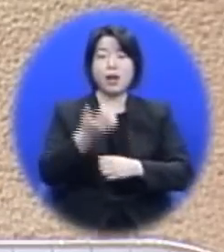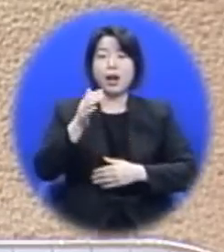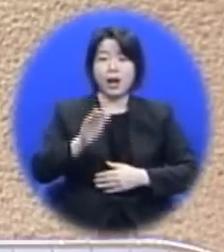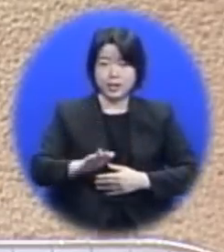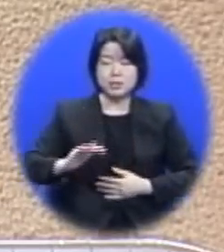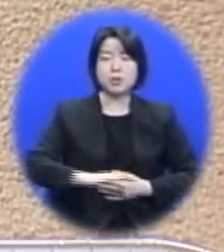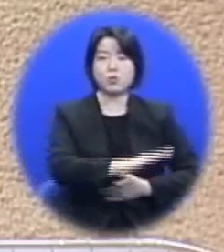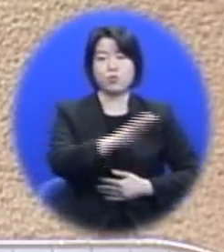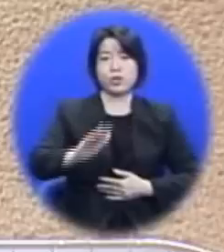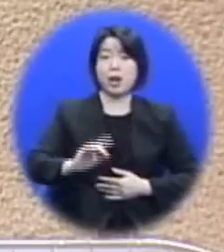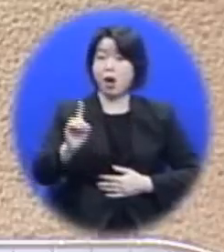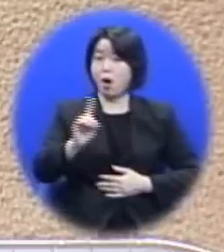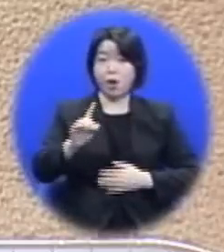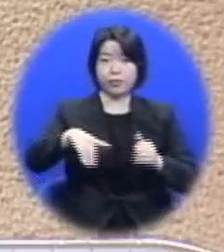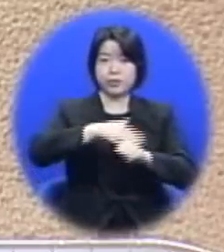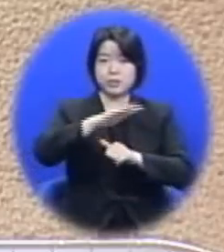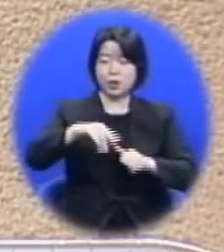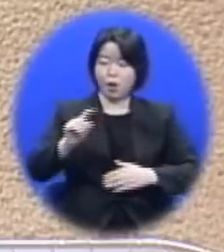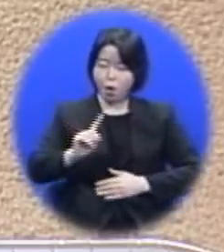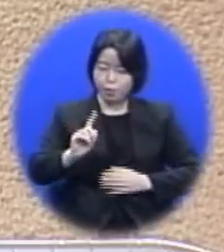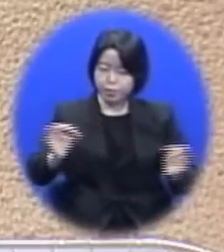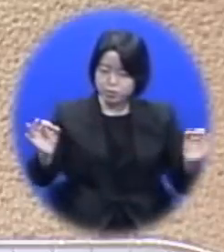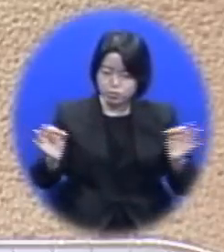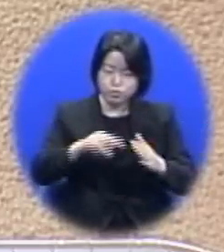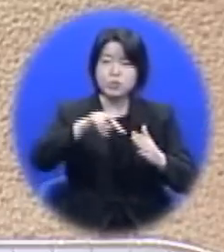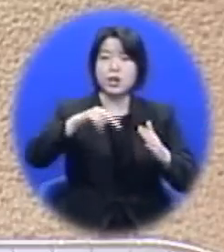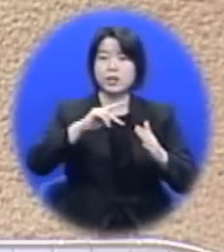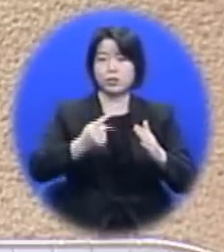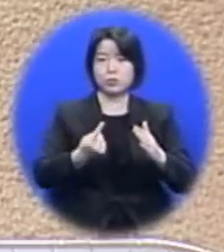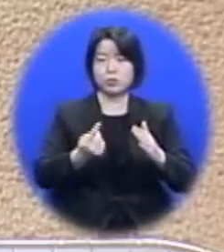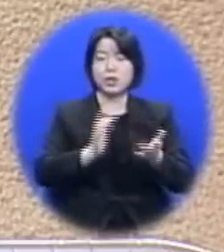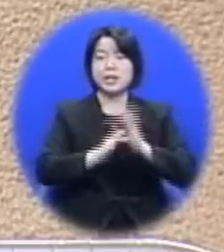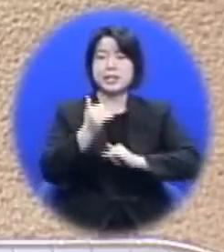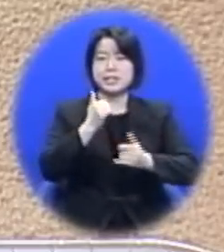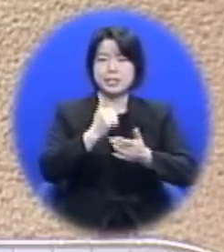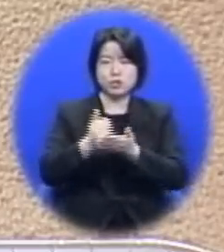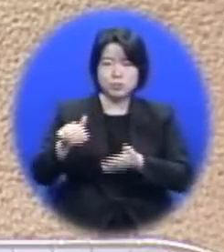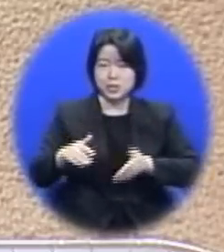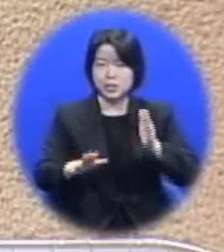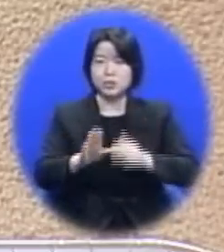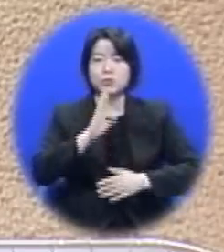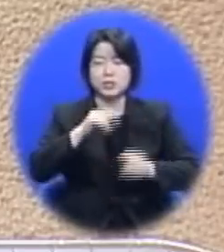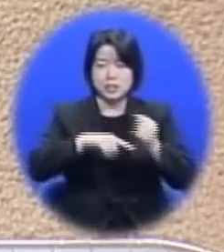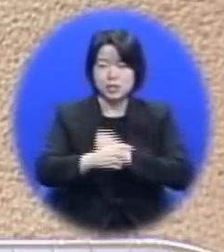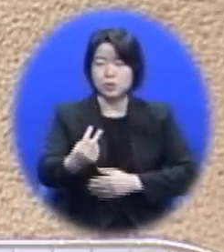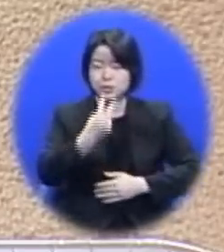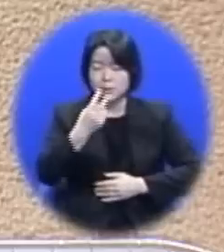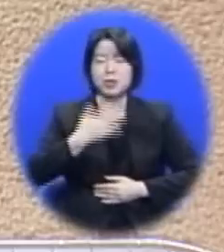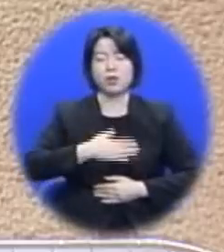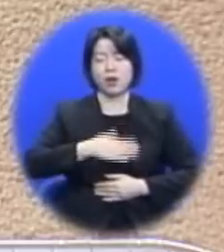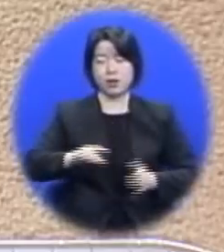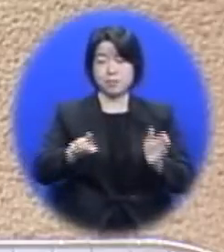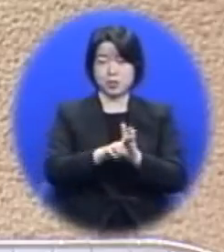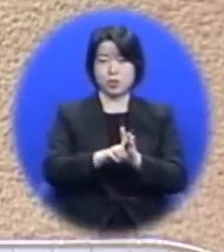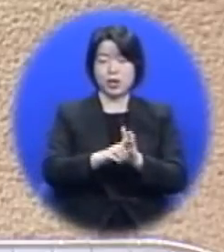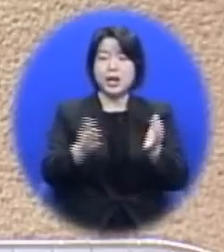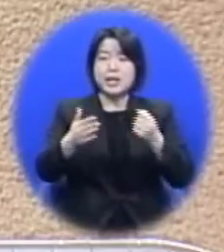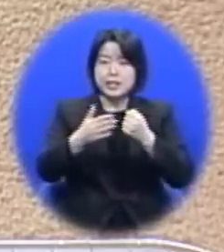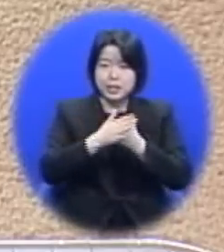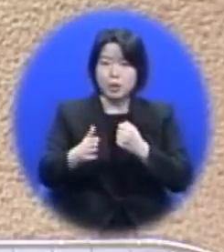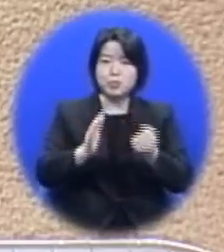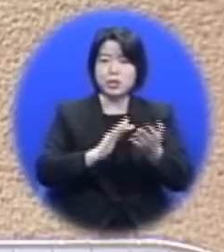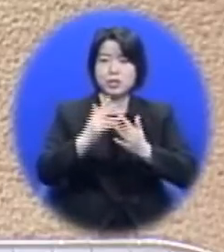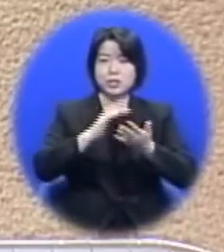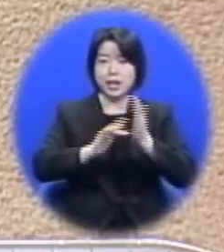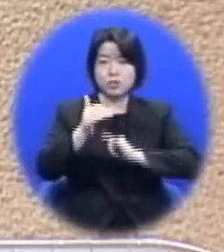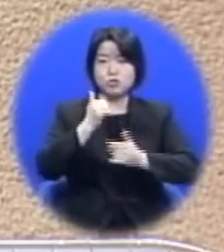우리는 어떤 상황 어떤 순간에도 예수님이 길이고 진리고 생명인 걸 믿습니다. 그래서 주 예수님만 생각하고 주님만